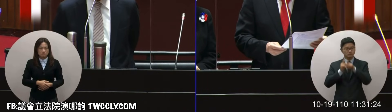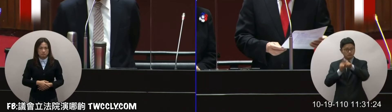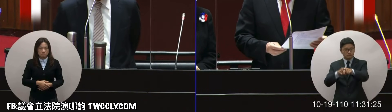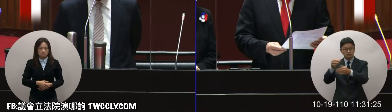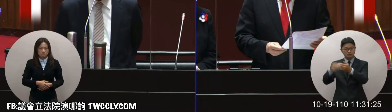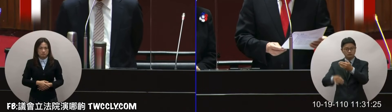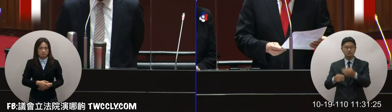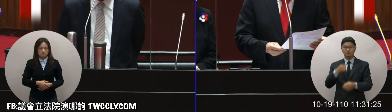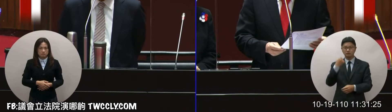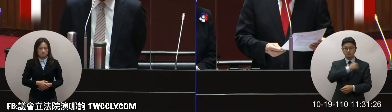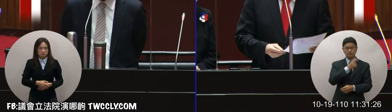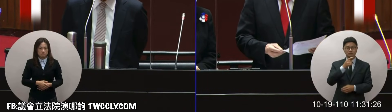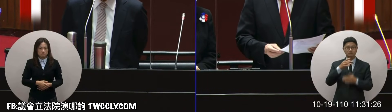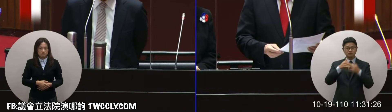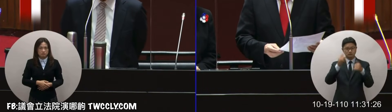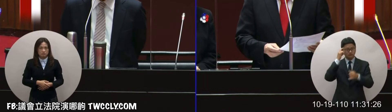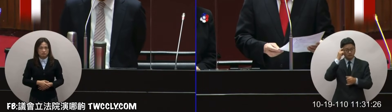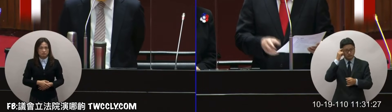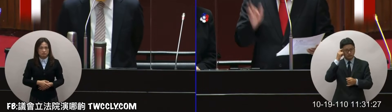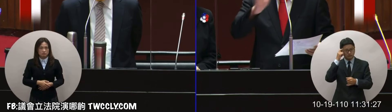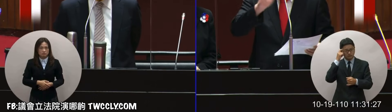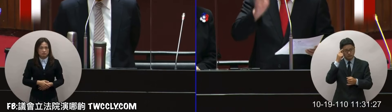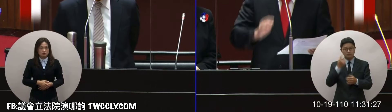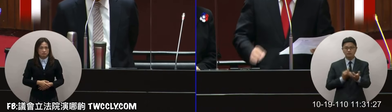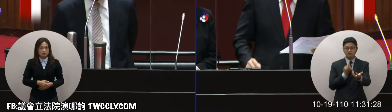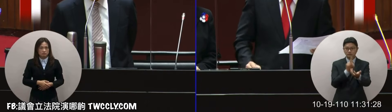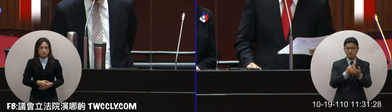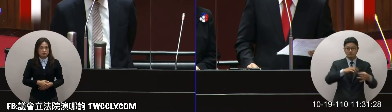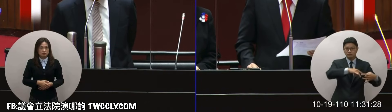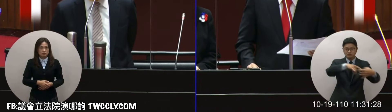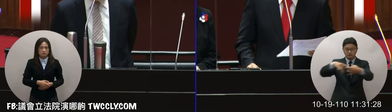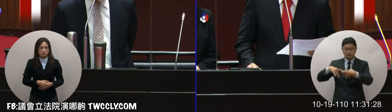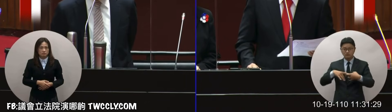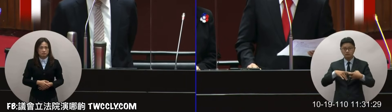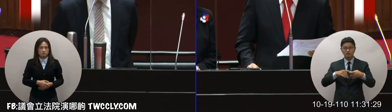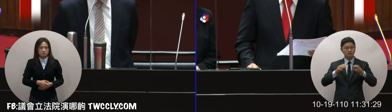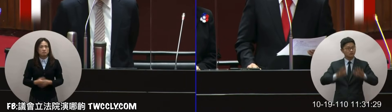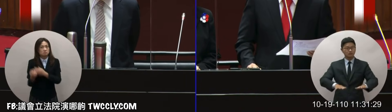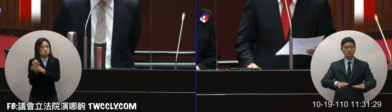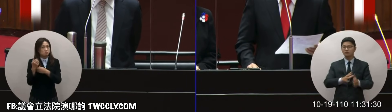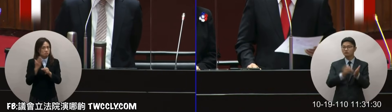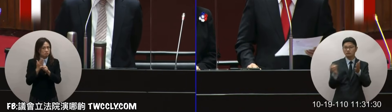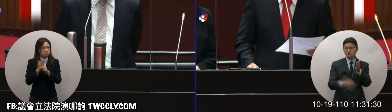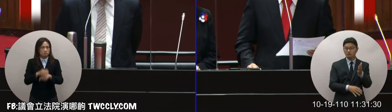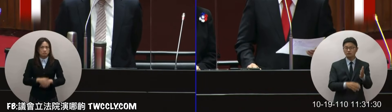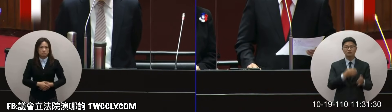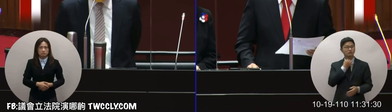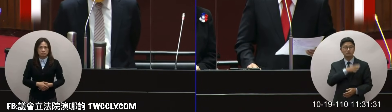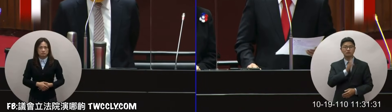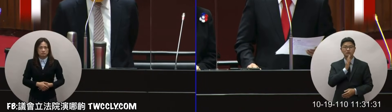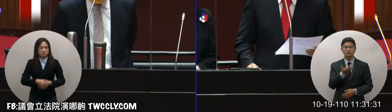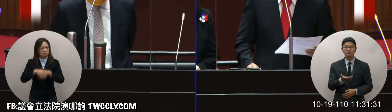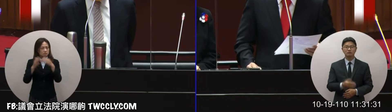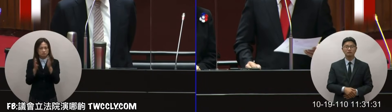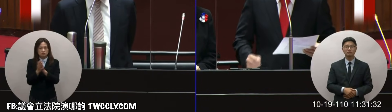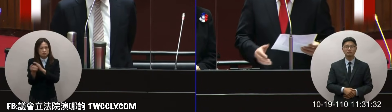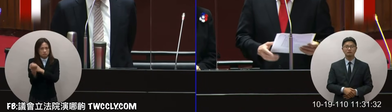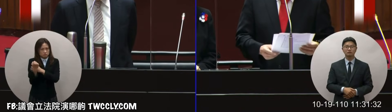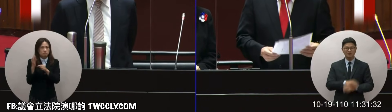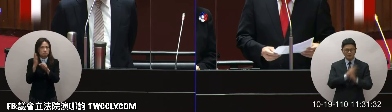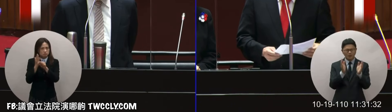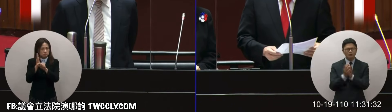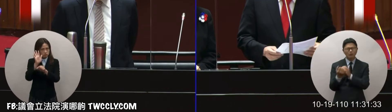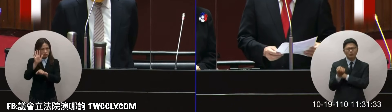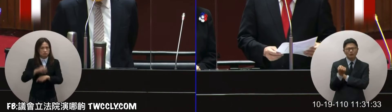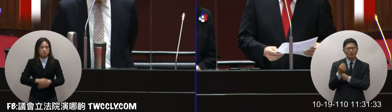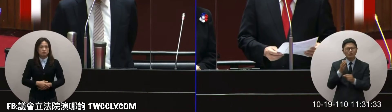湾名义积极争取加入联合国，现在这些都不晚了是吗？ 都在努力。 都不晚了是吗？ 都在努力。 都在努力是